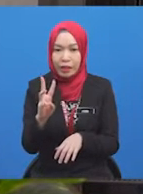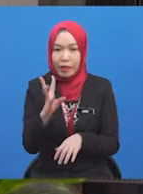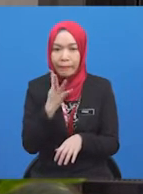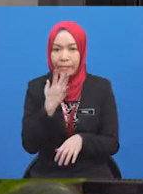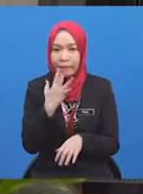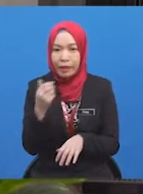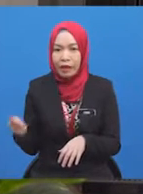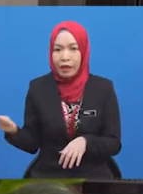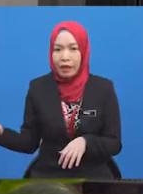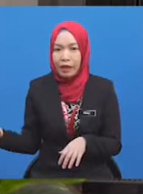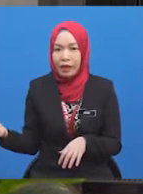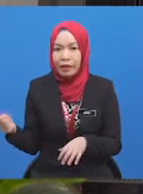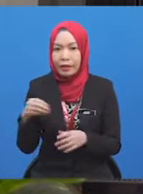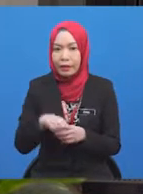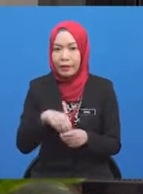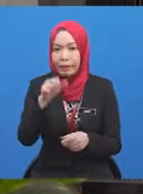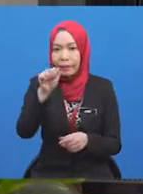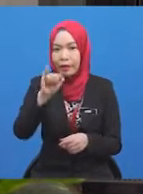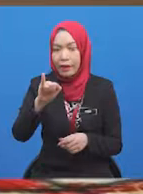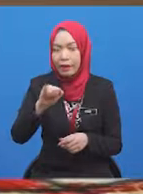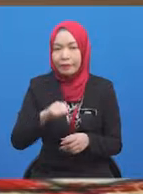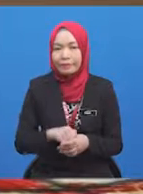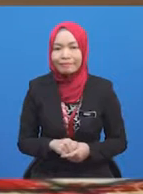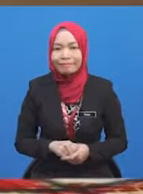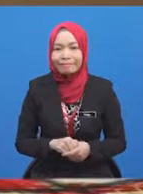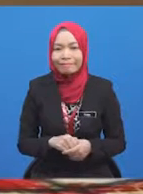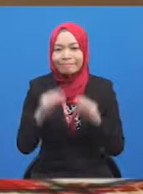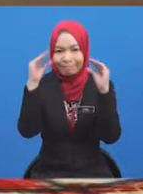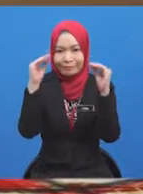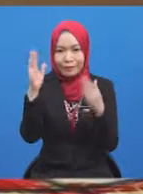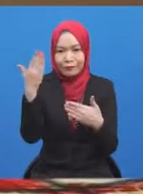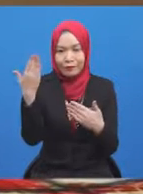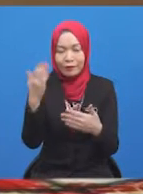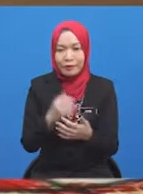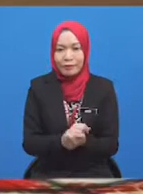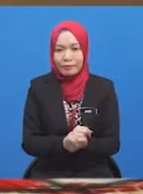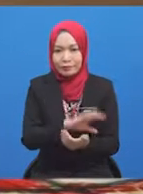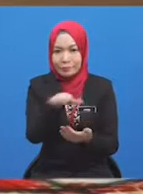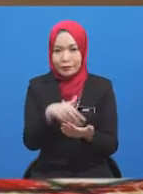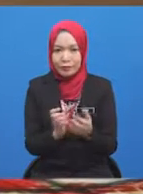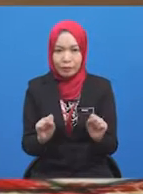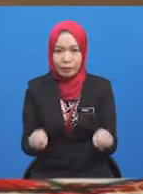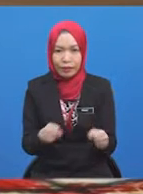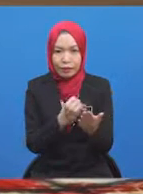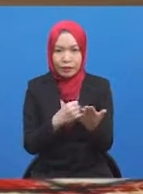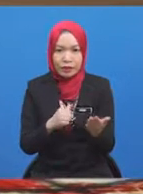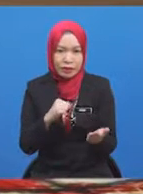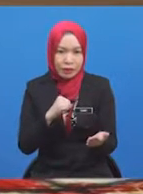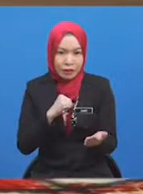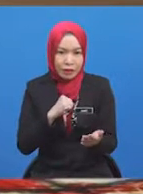dalam perisian Adobe Illustrator. Cikgu harap murid-murid boleh melukis